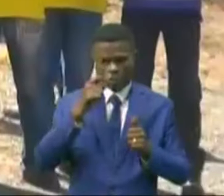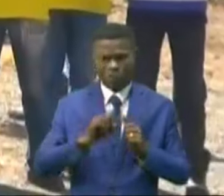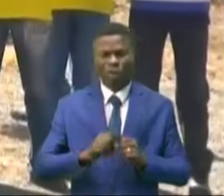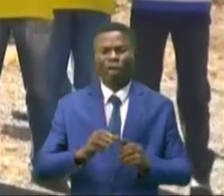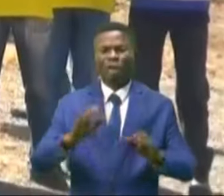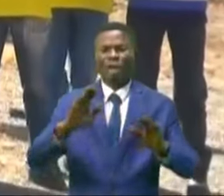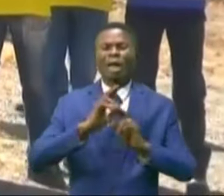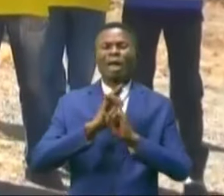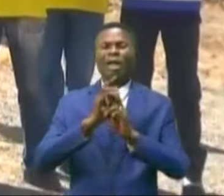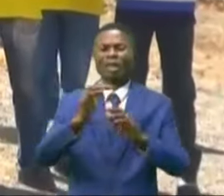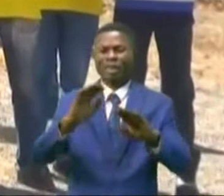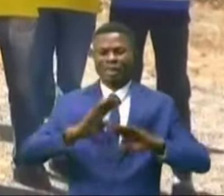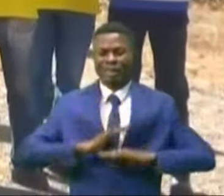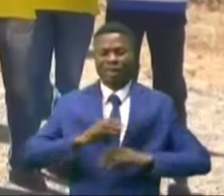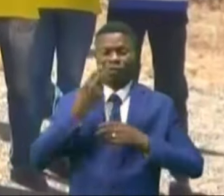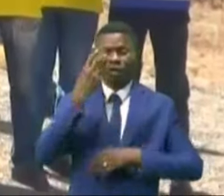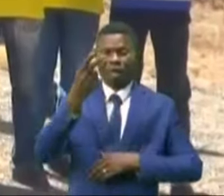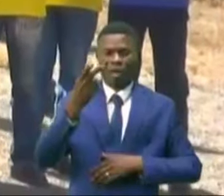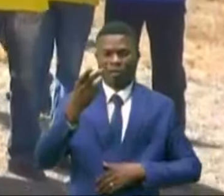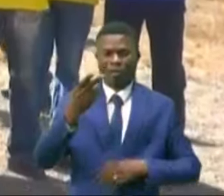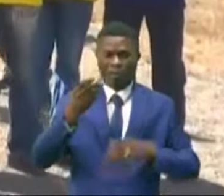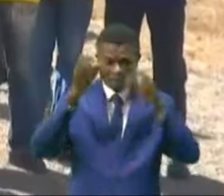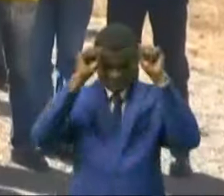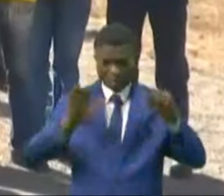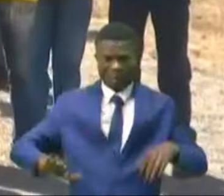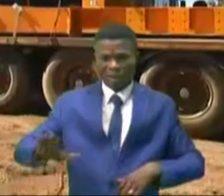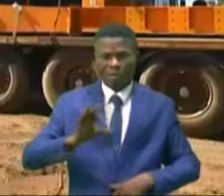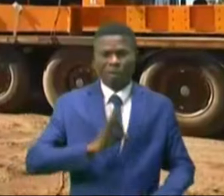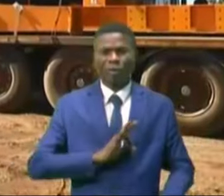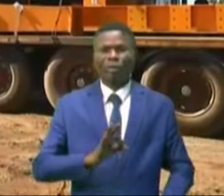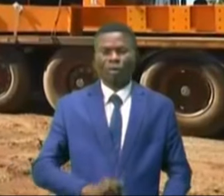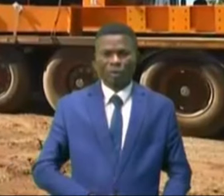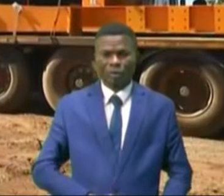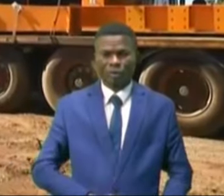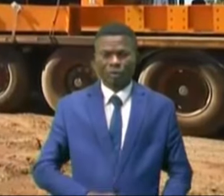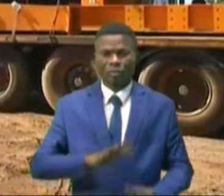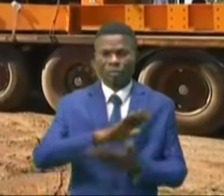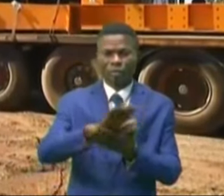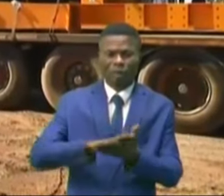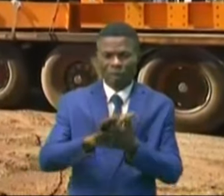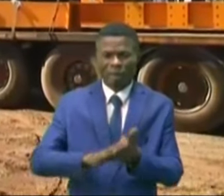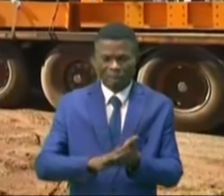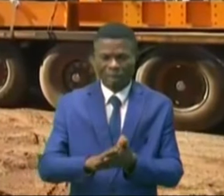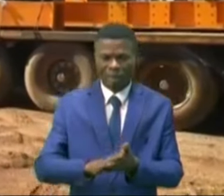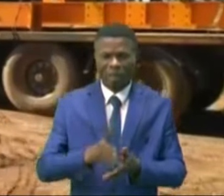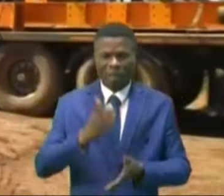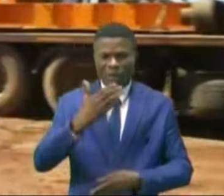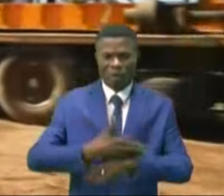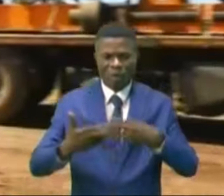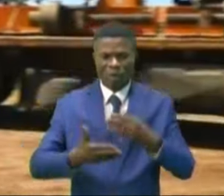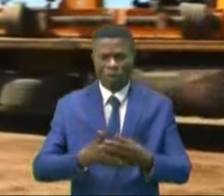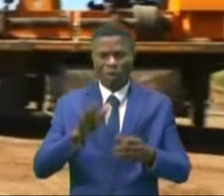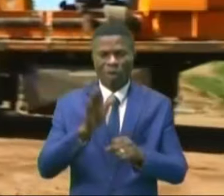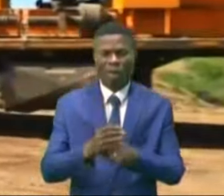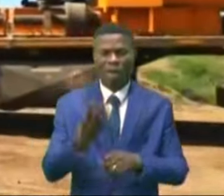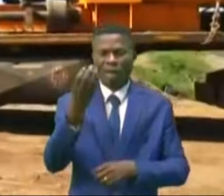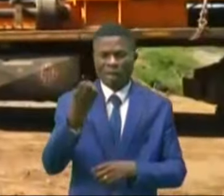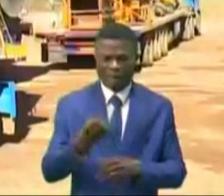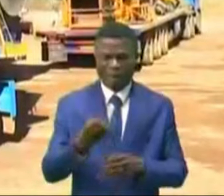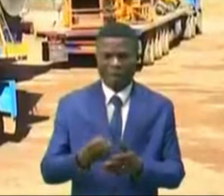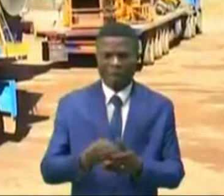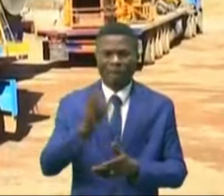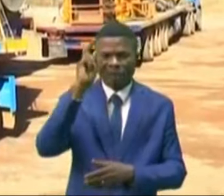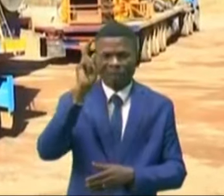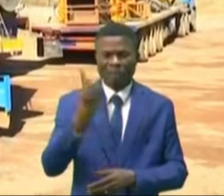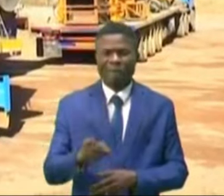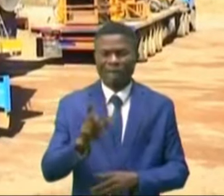vision du chef de l'État, Félix Antoine Tshisekedi. L'asphalte plante est à même de produire plus de 40 à 120 tonnes d'enrobés